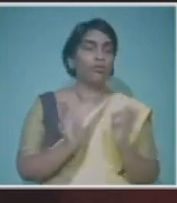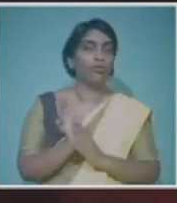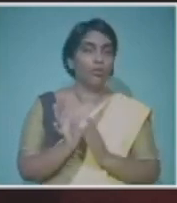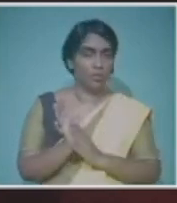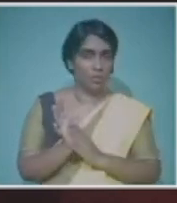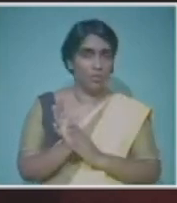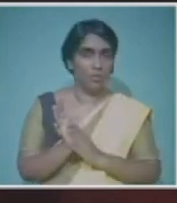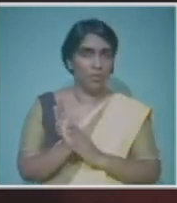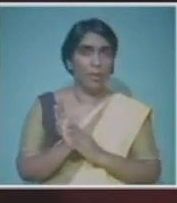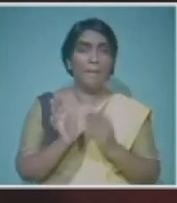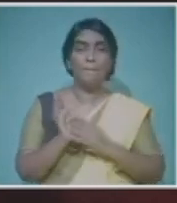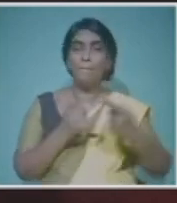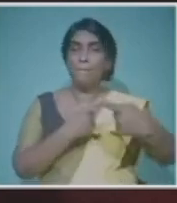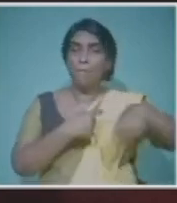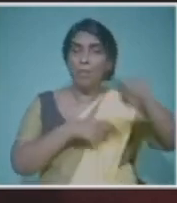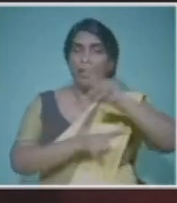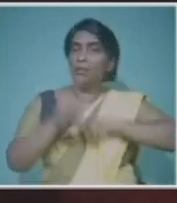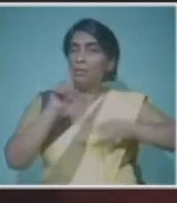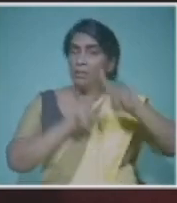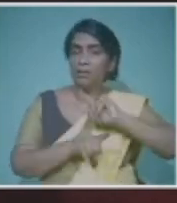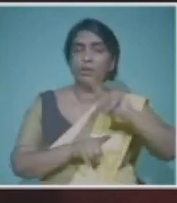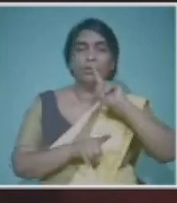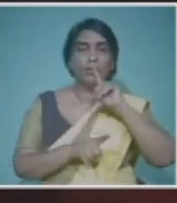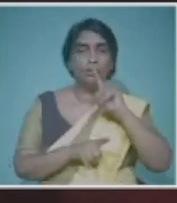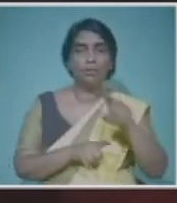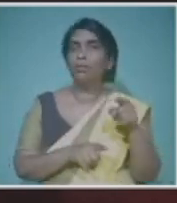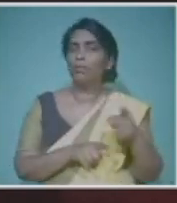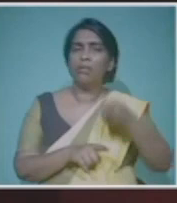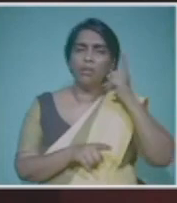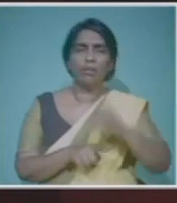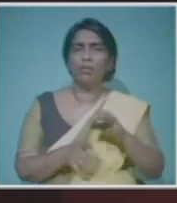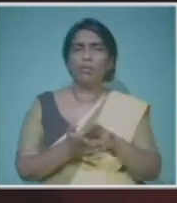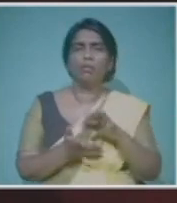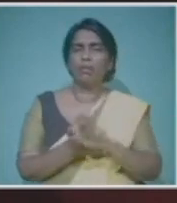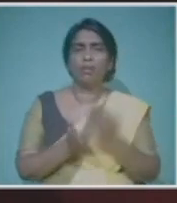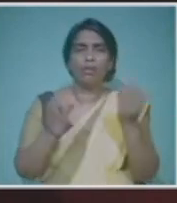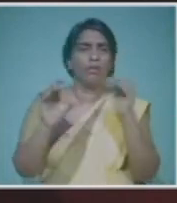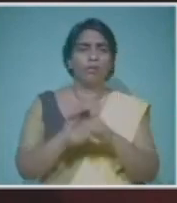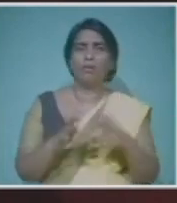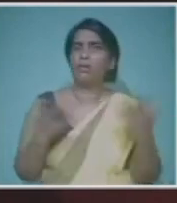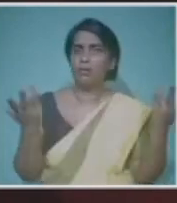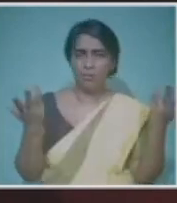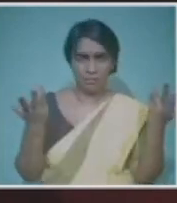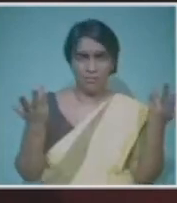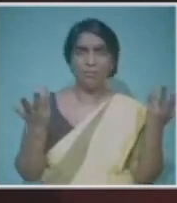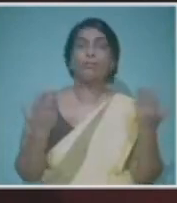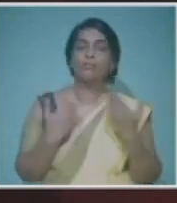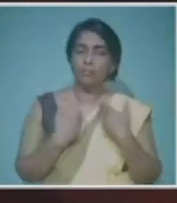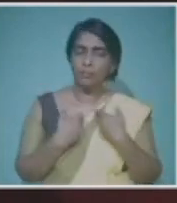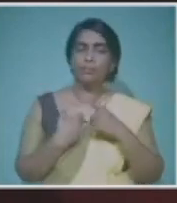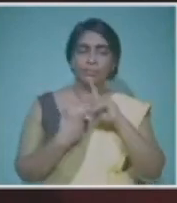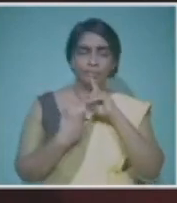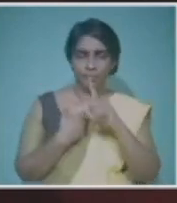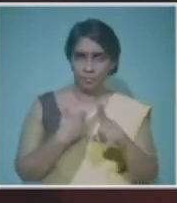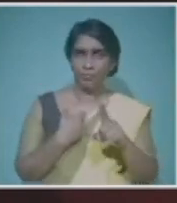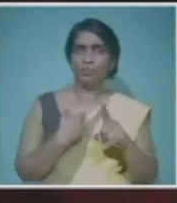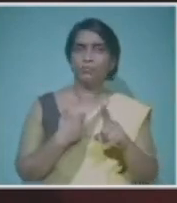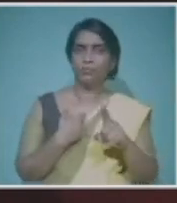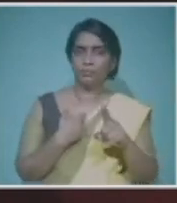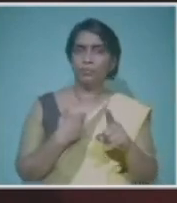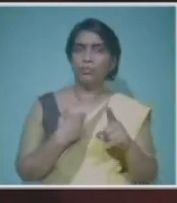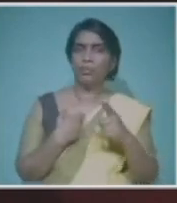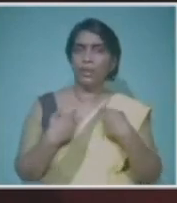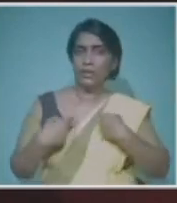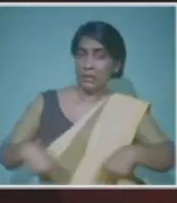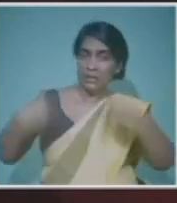අනිත් සමාජිකයන් එක්ක කතා කරන්නට කිව්වේ. එවැනි නිර්දේශයක් ඔවුන් සහභාගී වෙලා නැහැ කියලා මම නැවත වතාවක් ඉල්ලීමක් කරන්නේ.